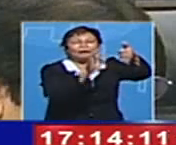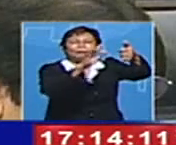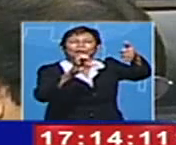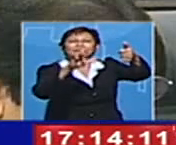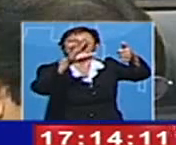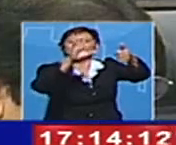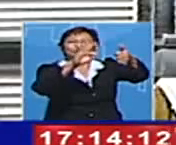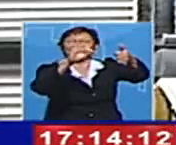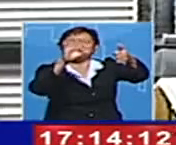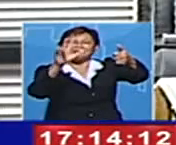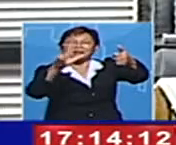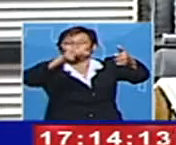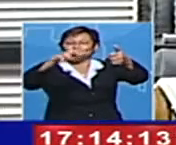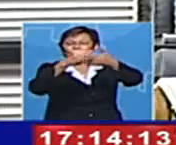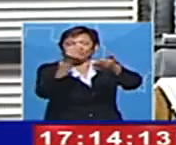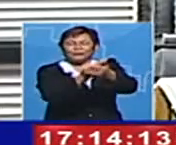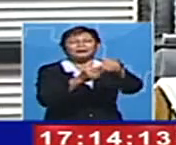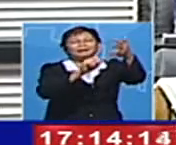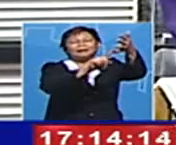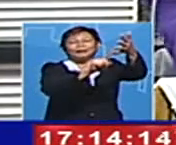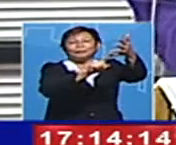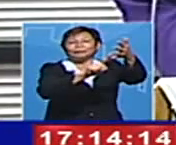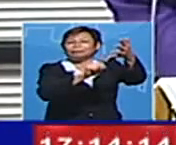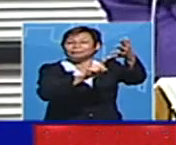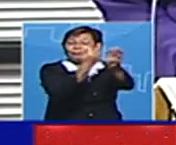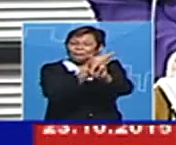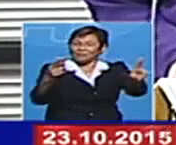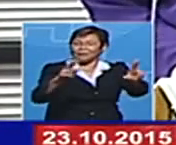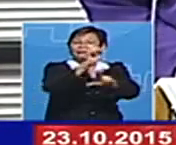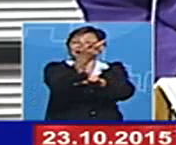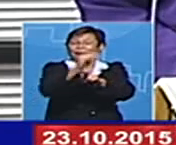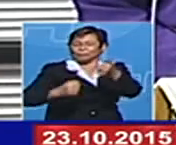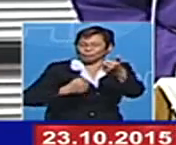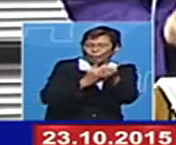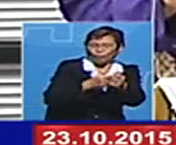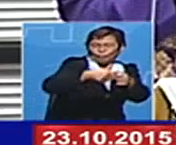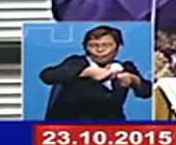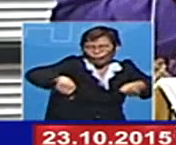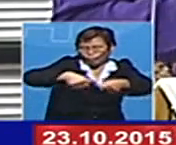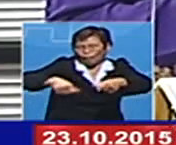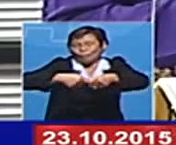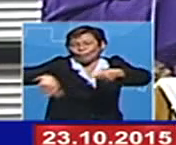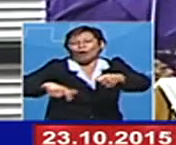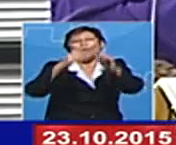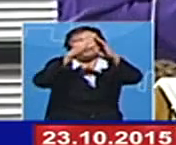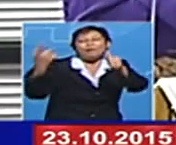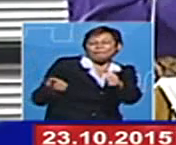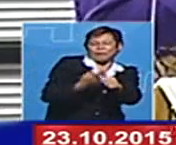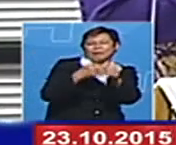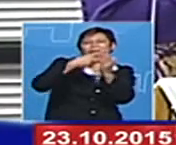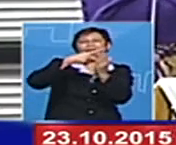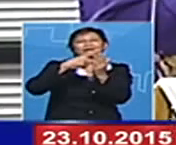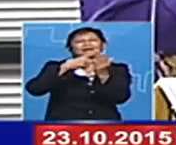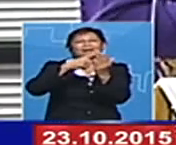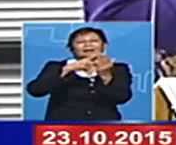r863 juta kelima menyediakan skim pembiayaan deposit rumah pertama di bawah